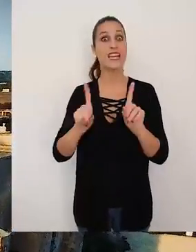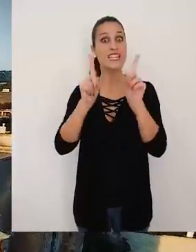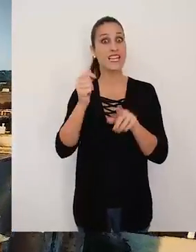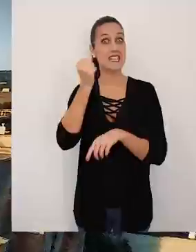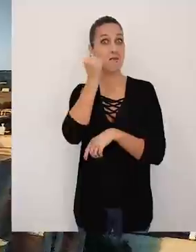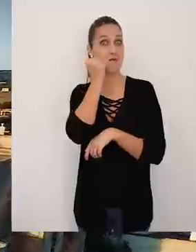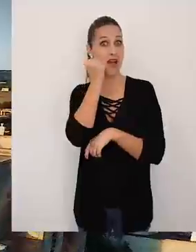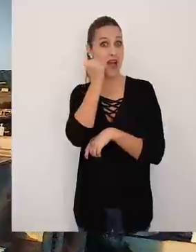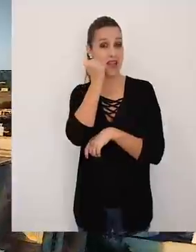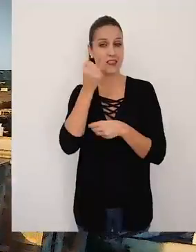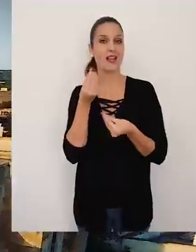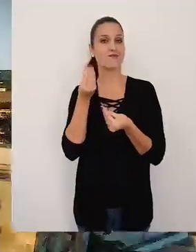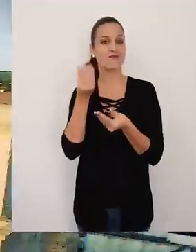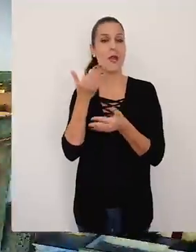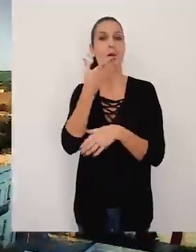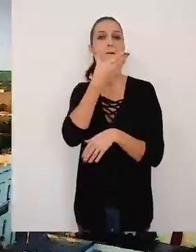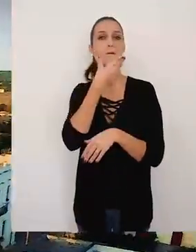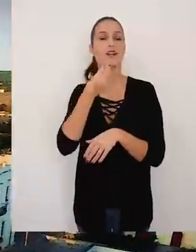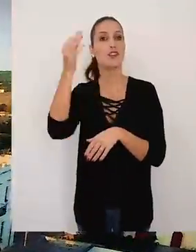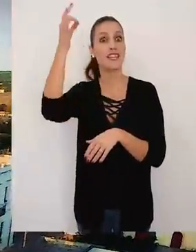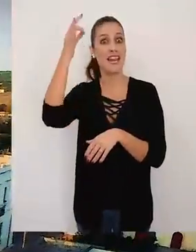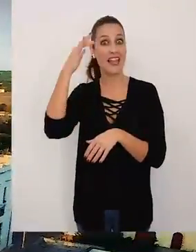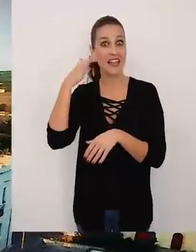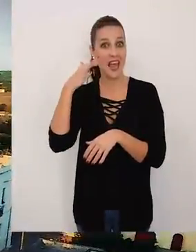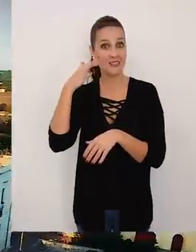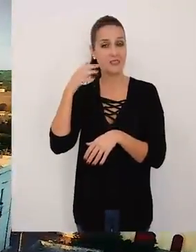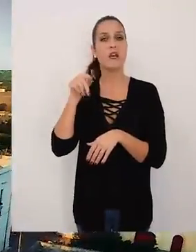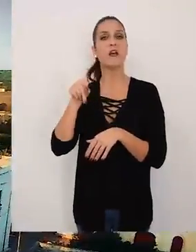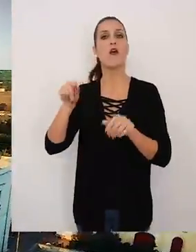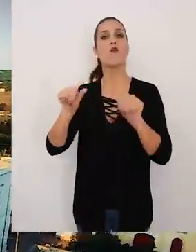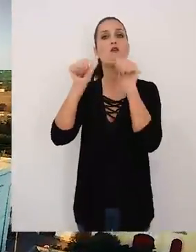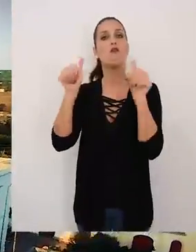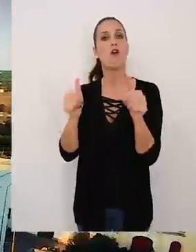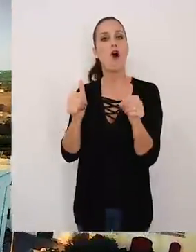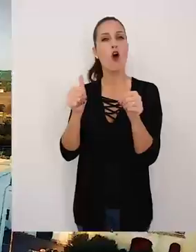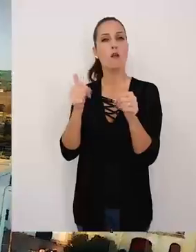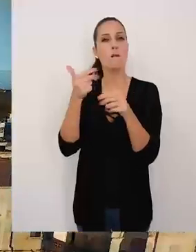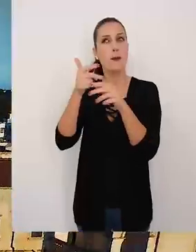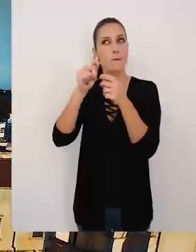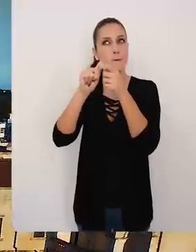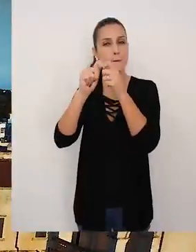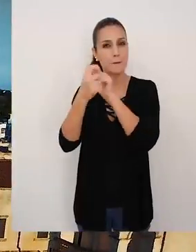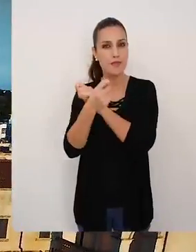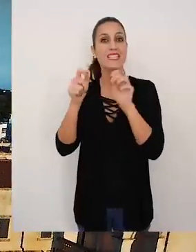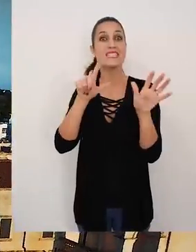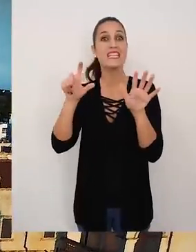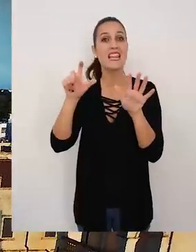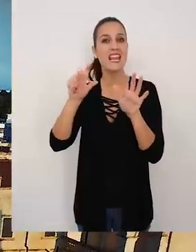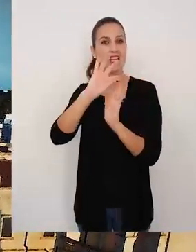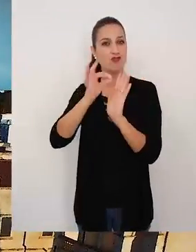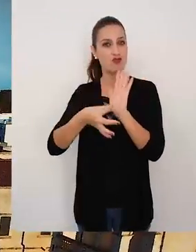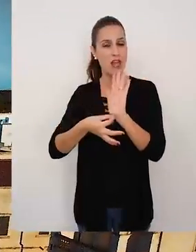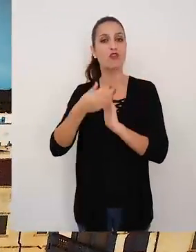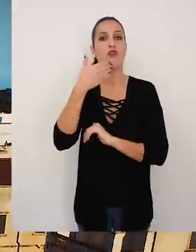La chiesa matrice, dedicata alla Madonna delle Grazie, viene riedificata nelle nuove forme settecentesche, grazie al patrocinio del